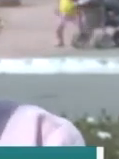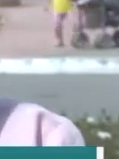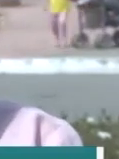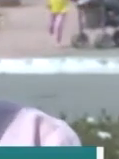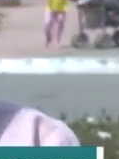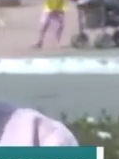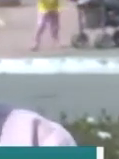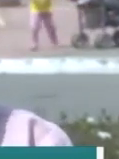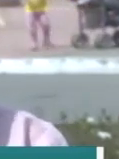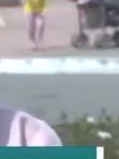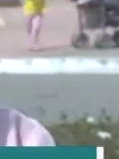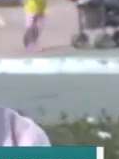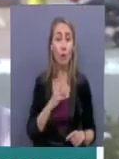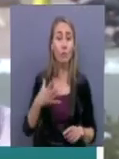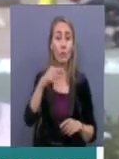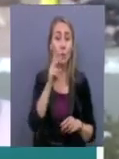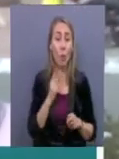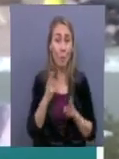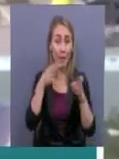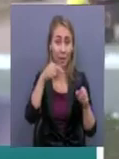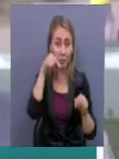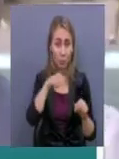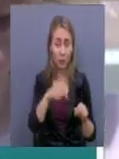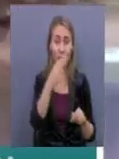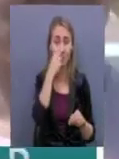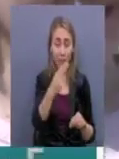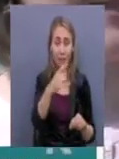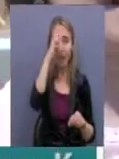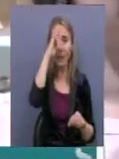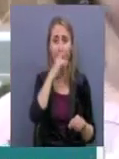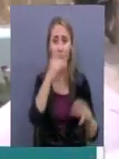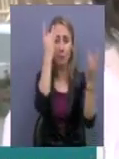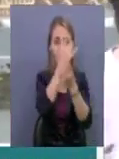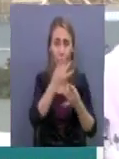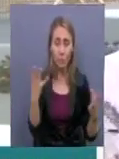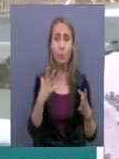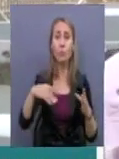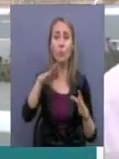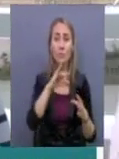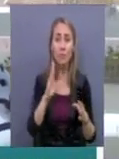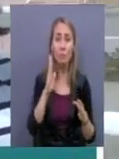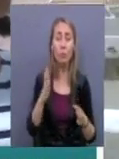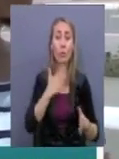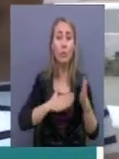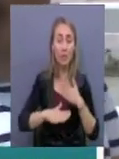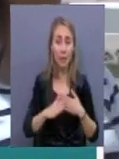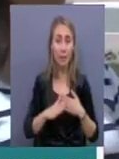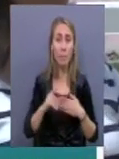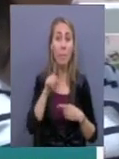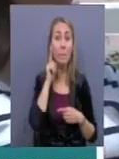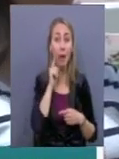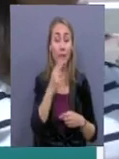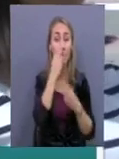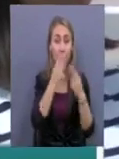біз қазақ халқы болып отырып, қазақ мәдениетімізді, қазақ салт дәстүрімізді сақтап,